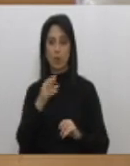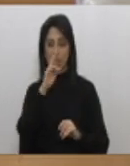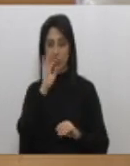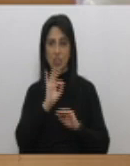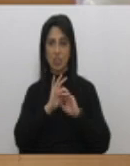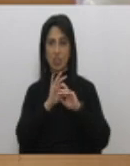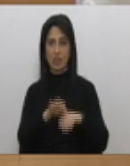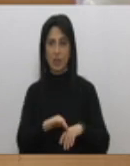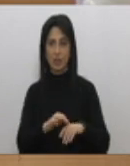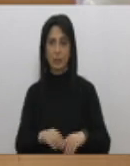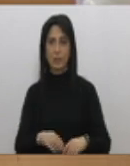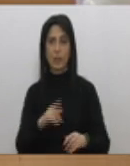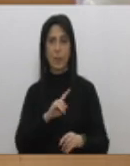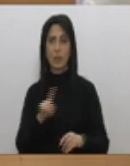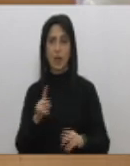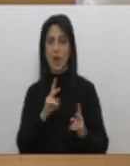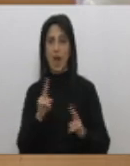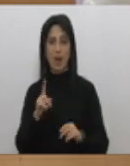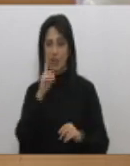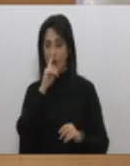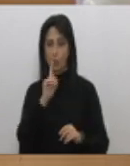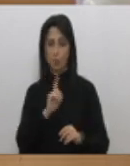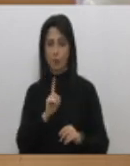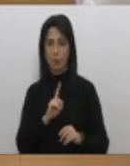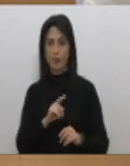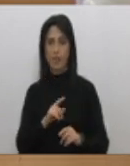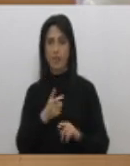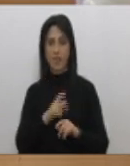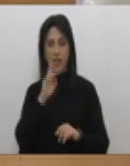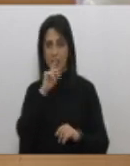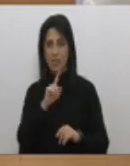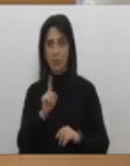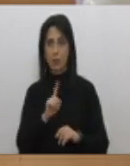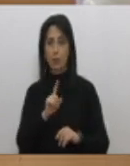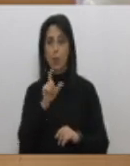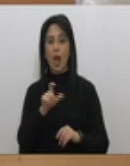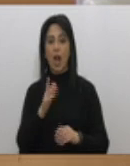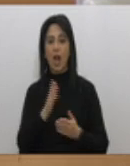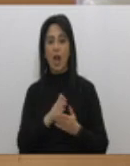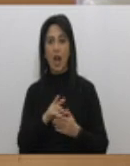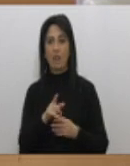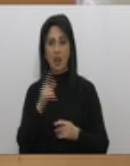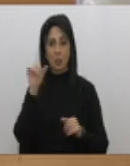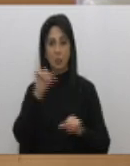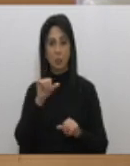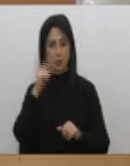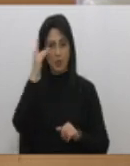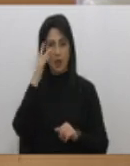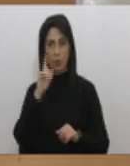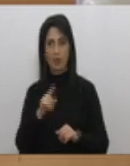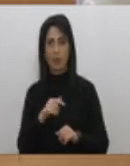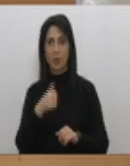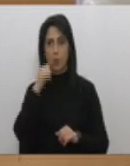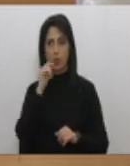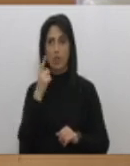შეცდომაში შეყვანა. მაგრამ არავინ არ ტყუბდება და ძალიან ცდებით, თუ ხალხზე გაქვს გავსი წარმოდგენა. გუშინ